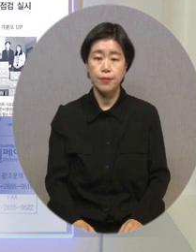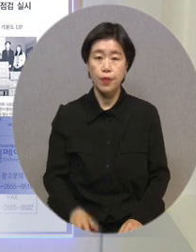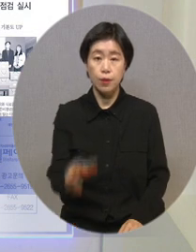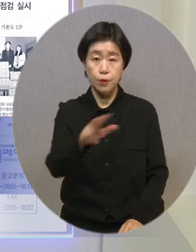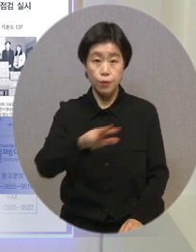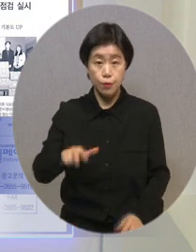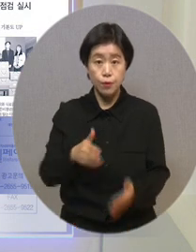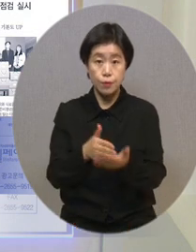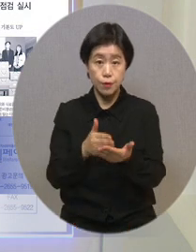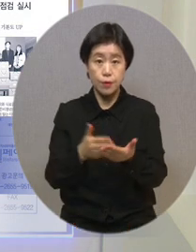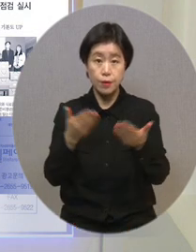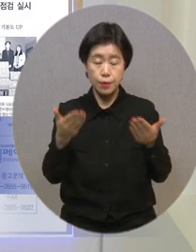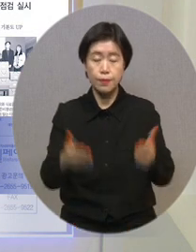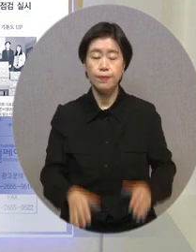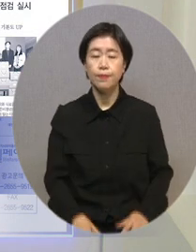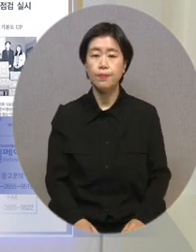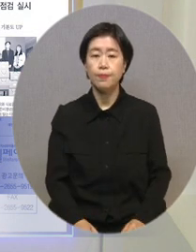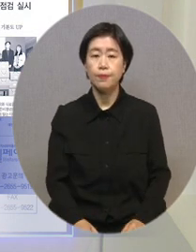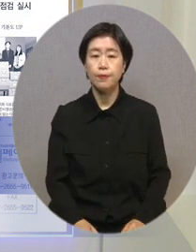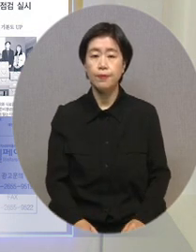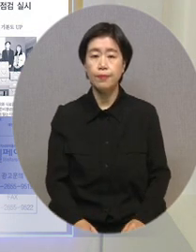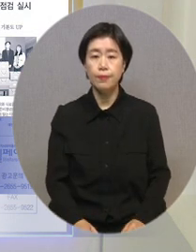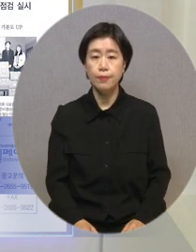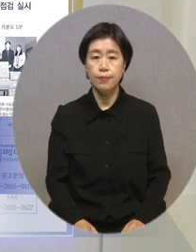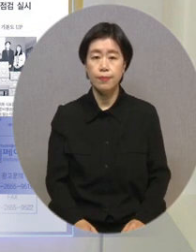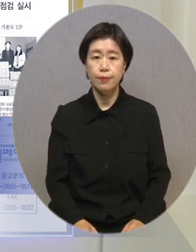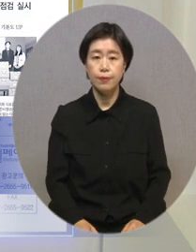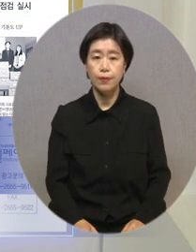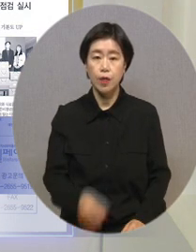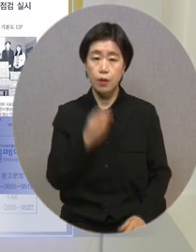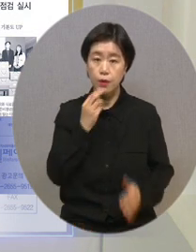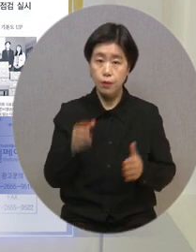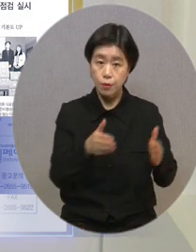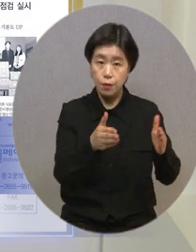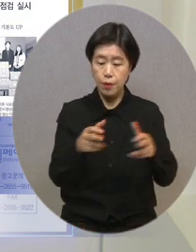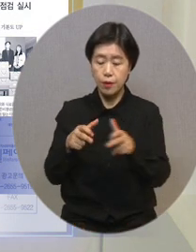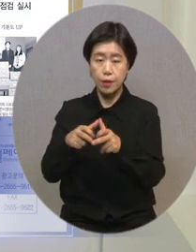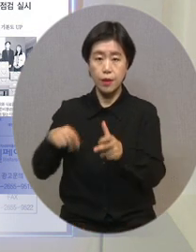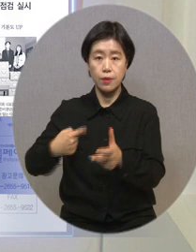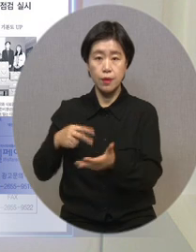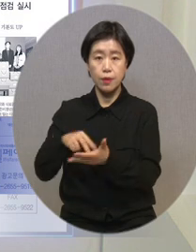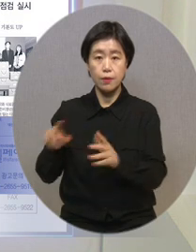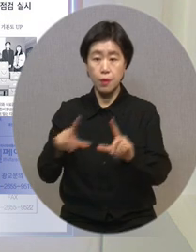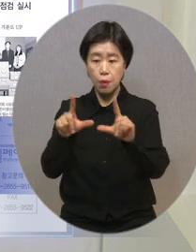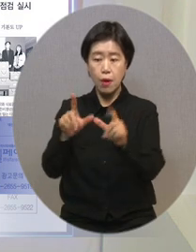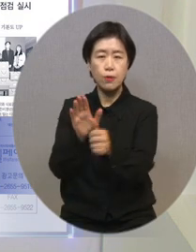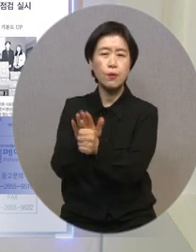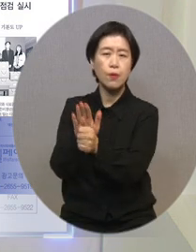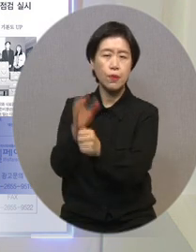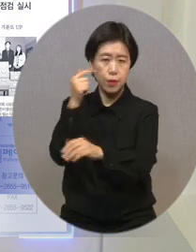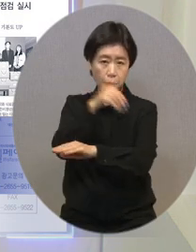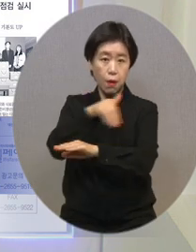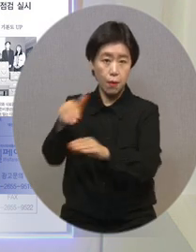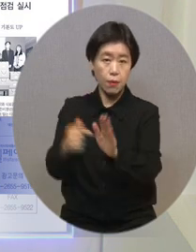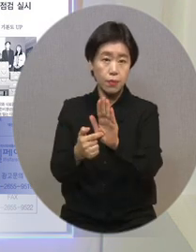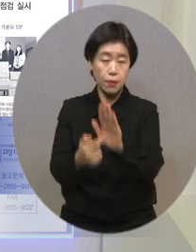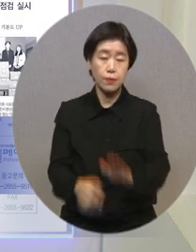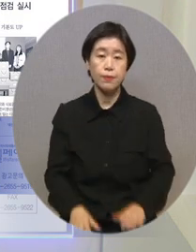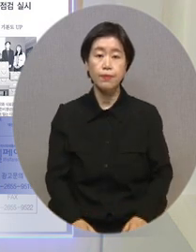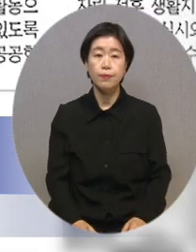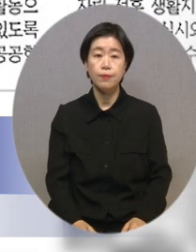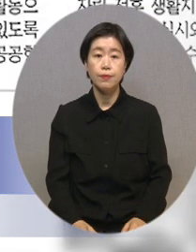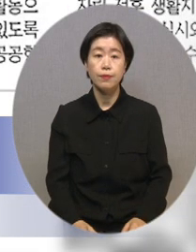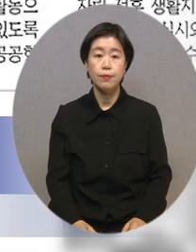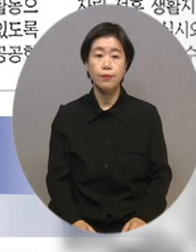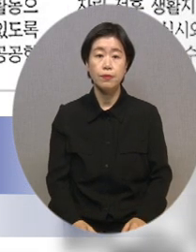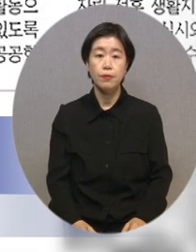6면 전국 네트워크 소식입니다 경기도가 장애인 자립생활 지원 계획을 수립했다는 소식입니다